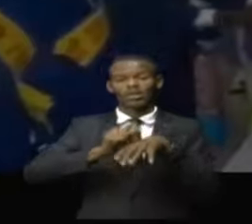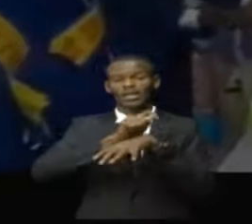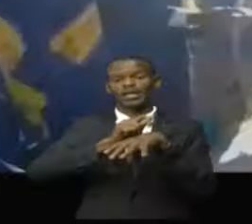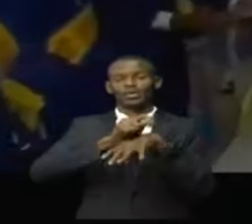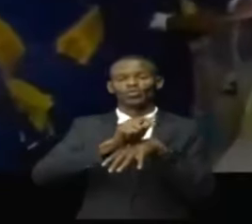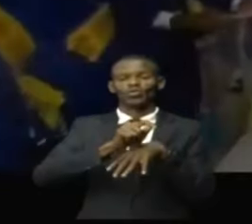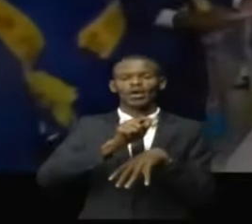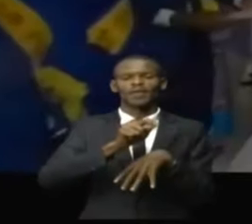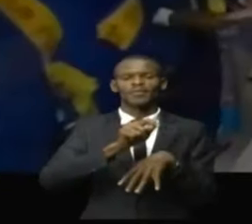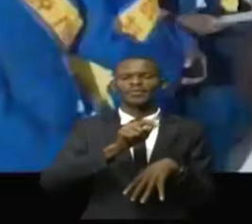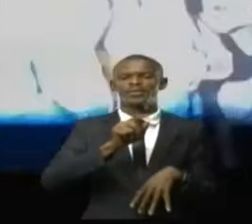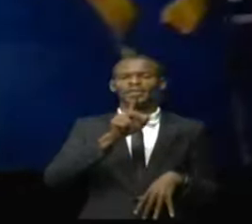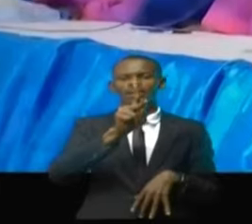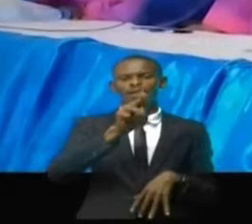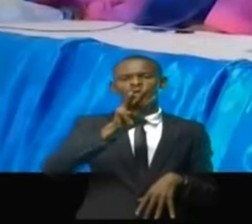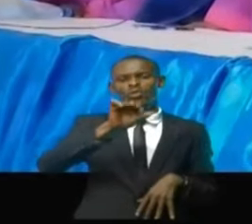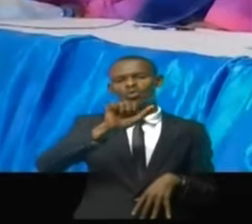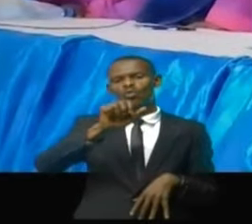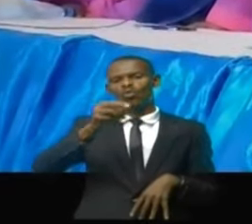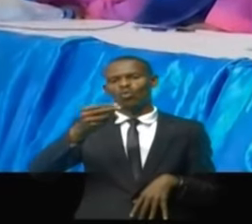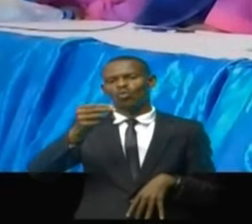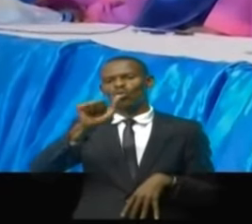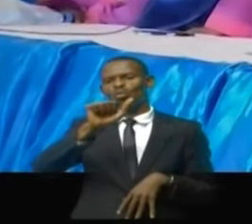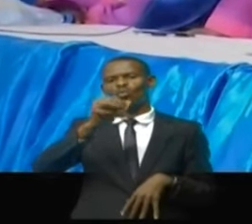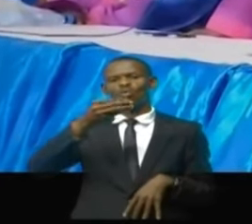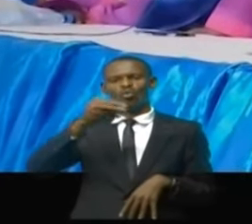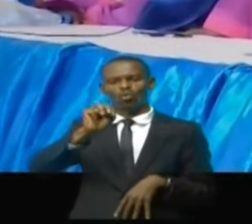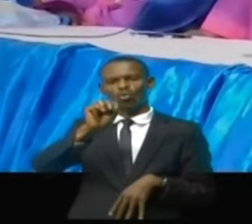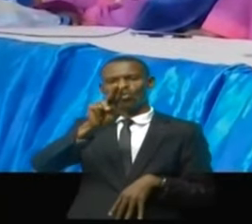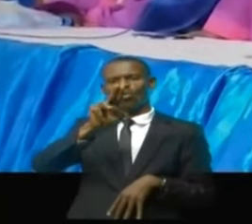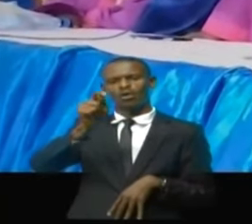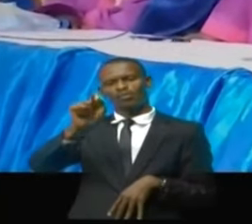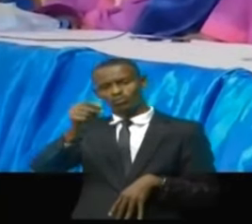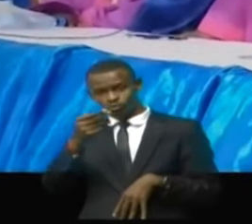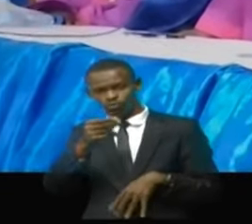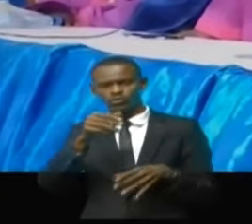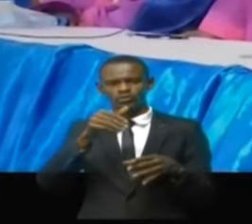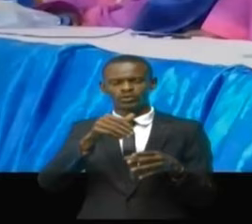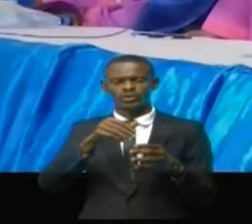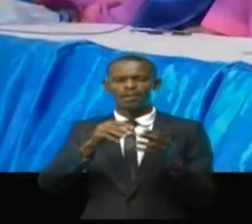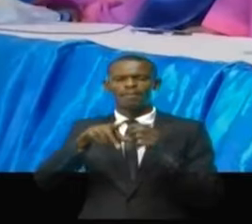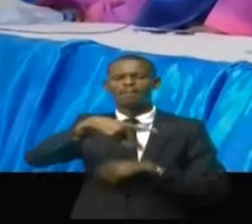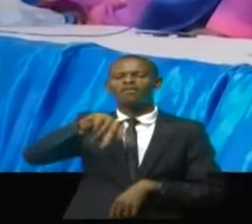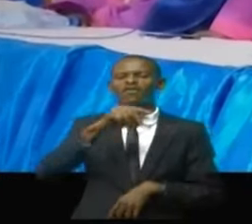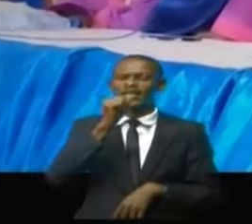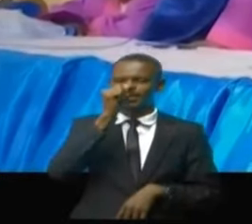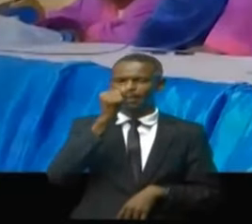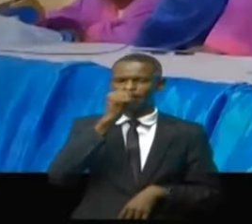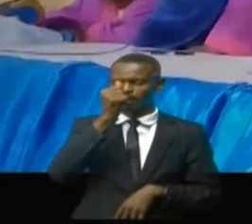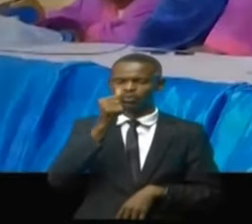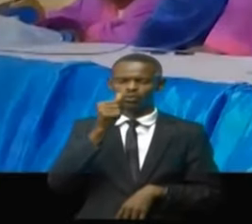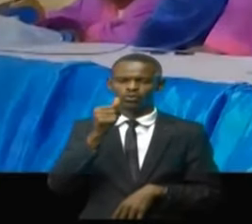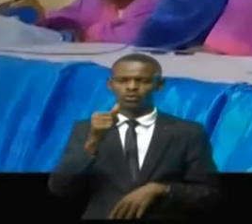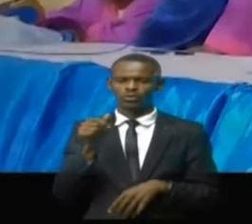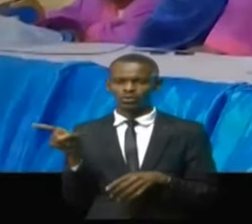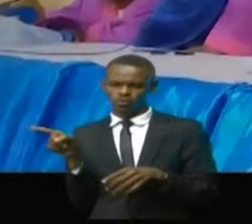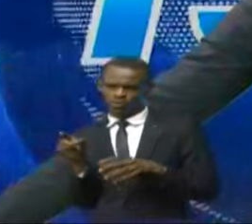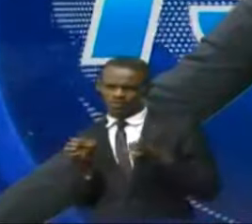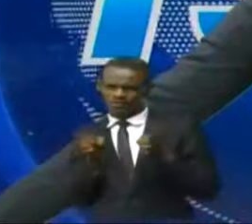province du Maïmoumé, sans laquelle une telle cérémonie ne pourrait pas avoir lieu.